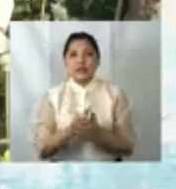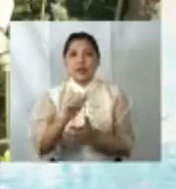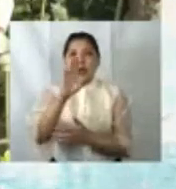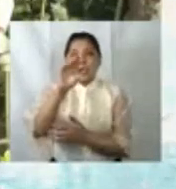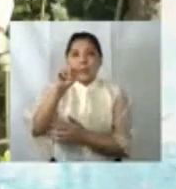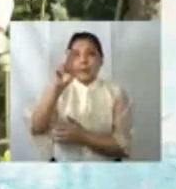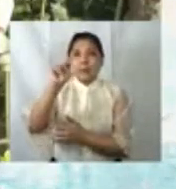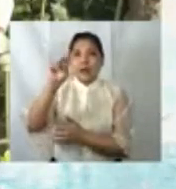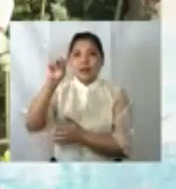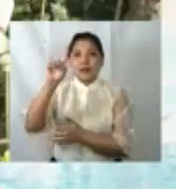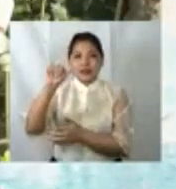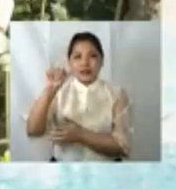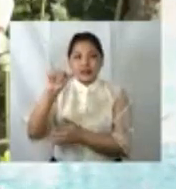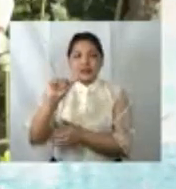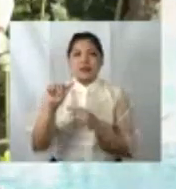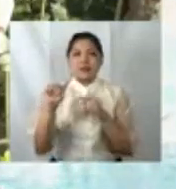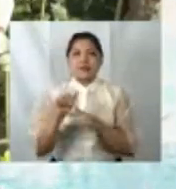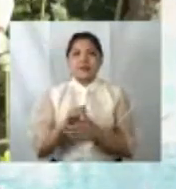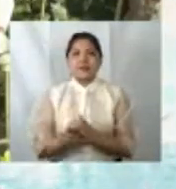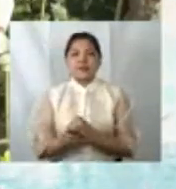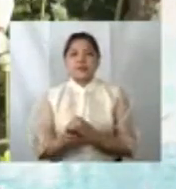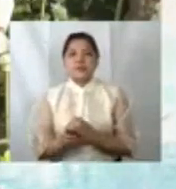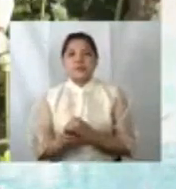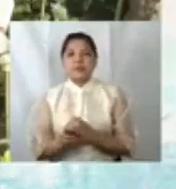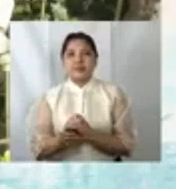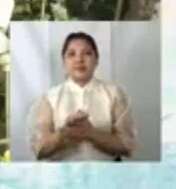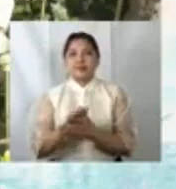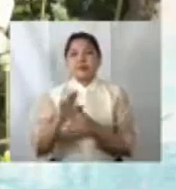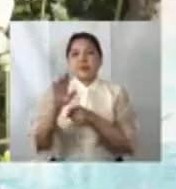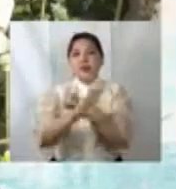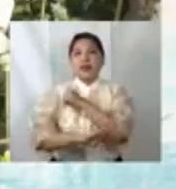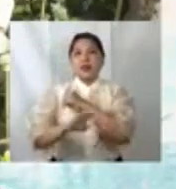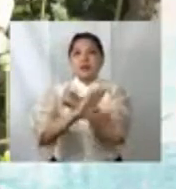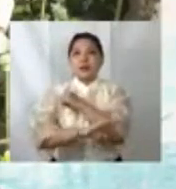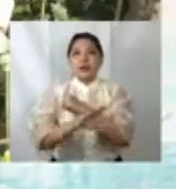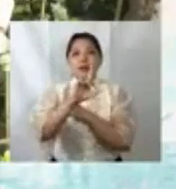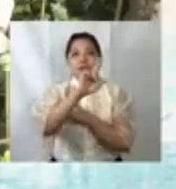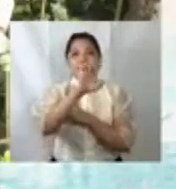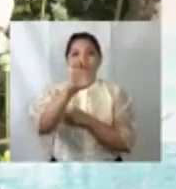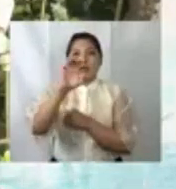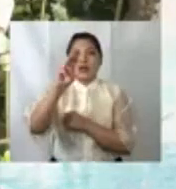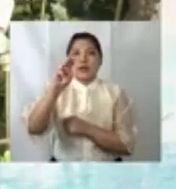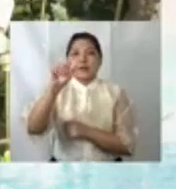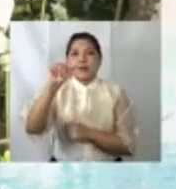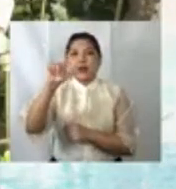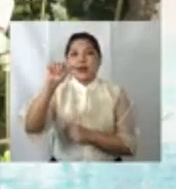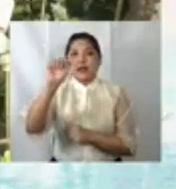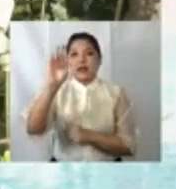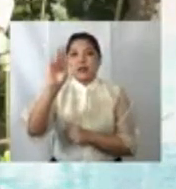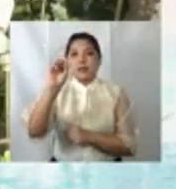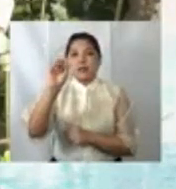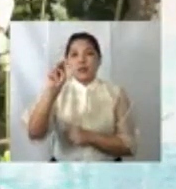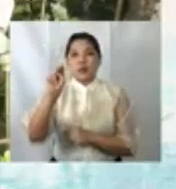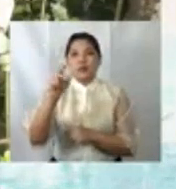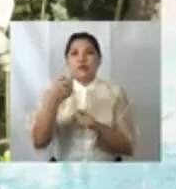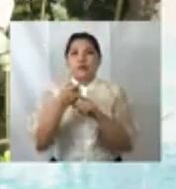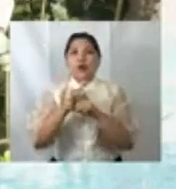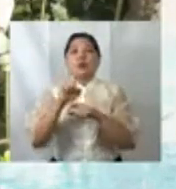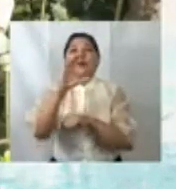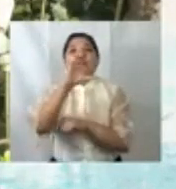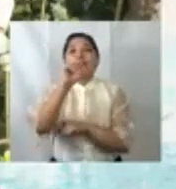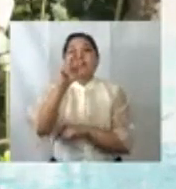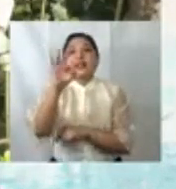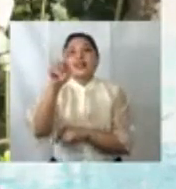Francisco de Malabon. Hindi sa Malabon, ano? Yung bayan ng San Francisco de Malabon, eh, isa kayo sa mga bayan sa Cavite yan